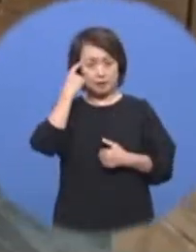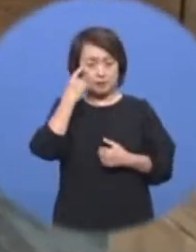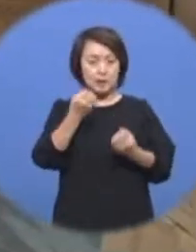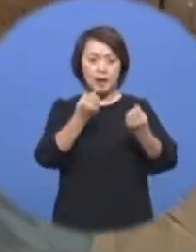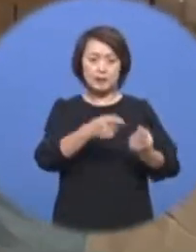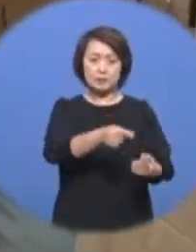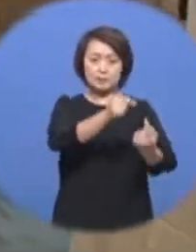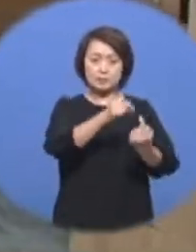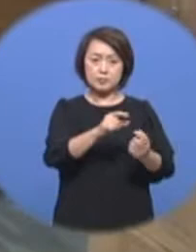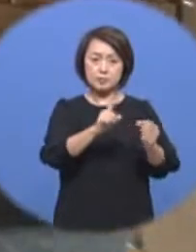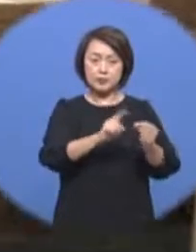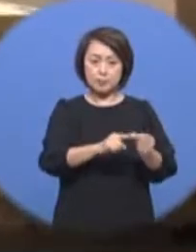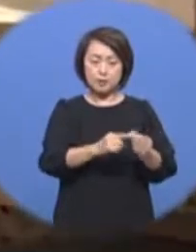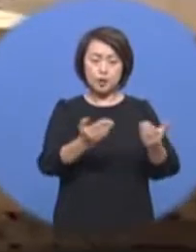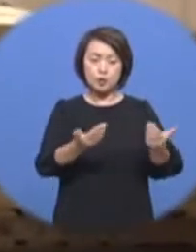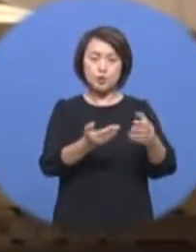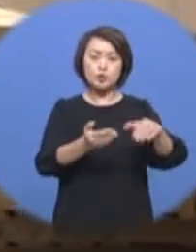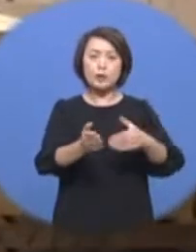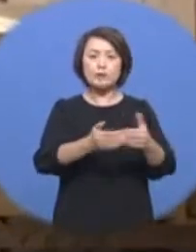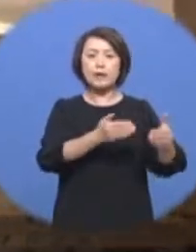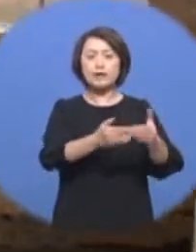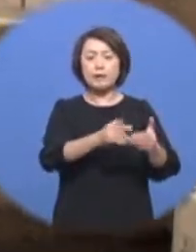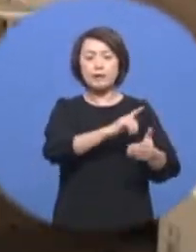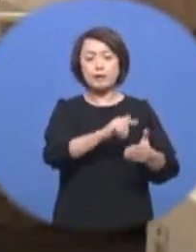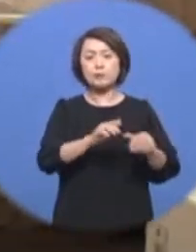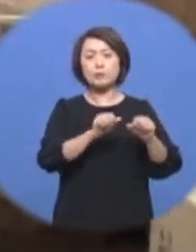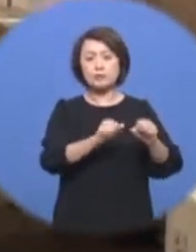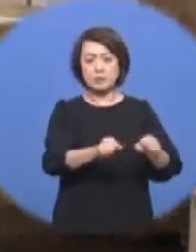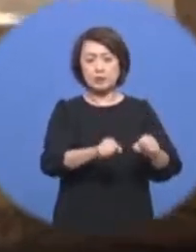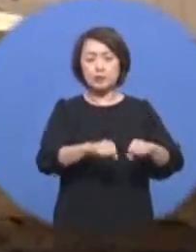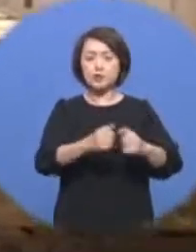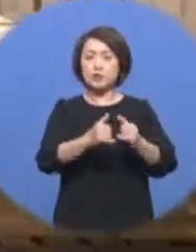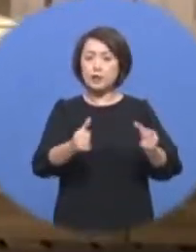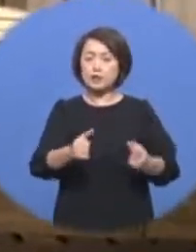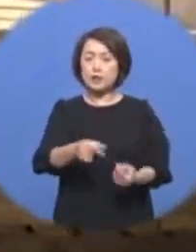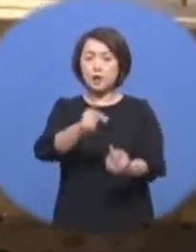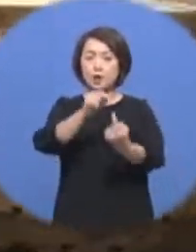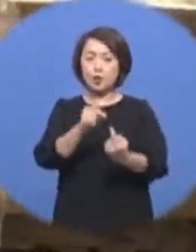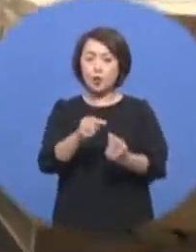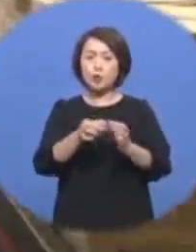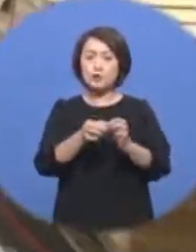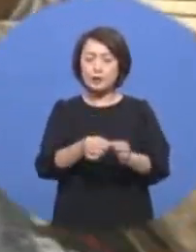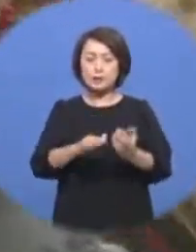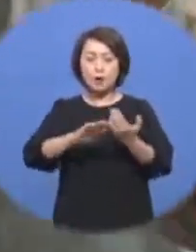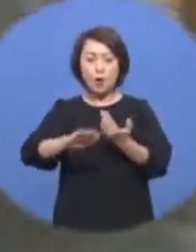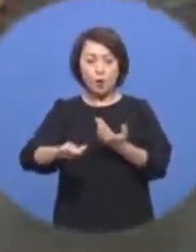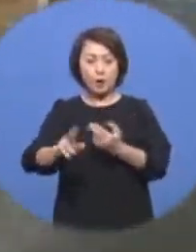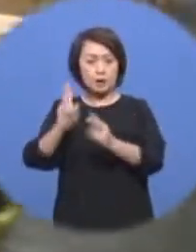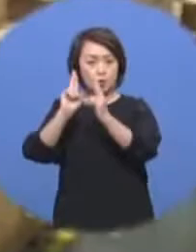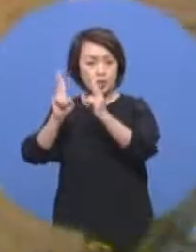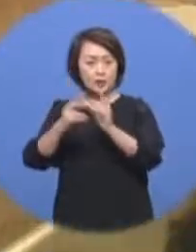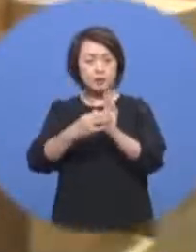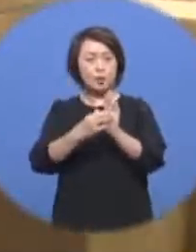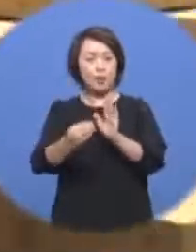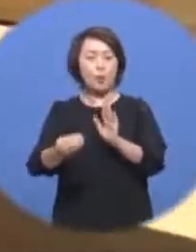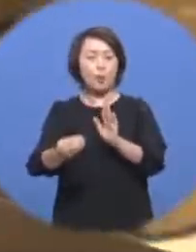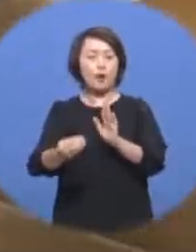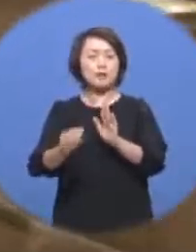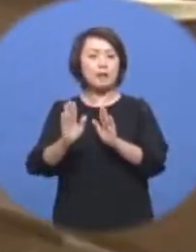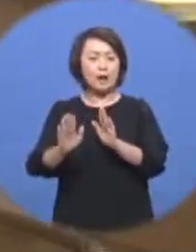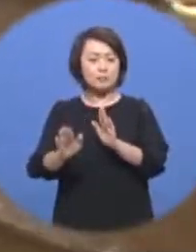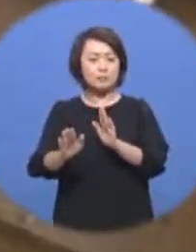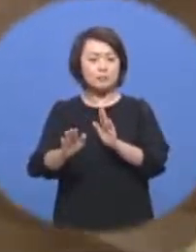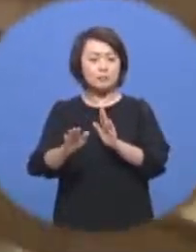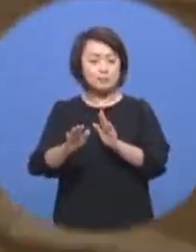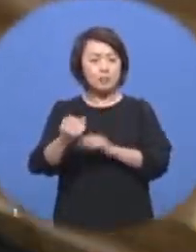採用するための職場体験を実施するなど、障害者雇用に関して他の事業所の模範になっていると評価